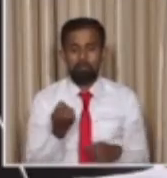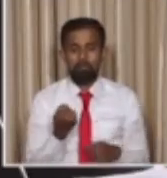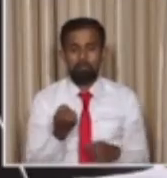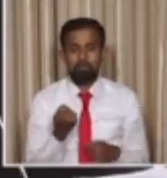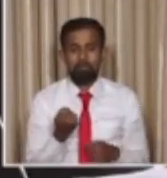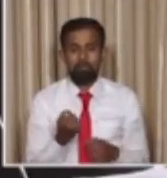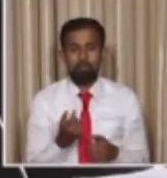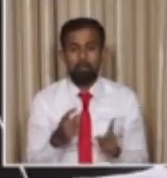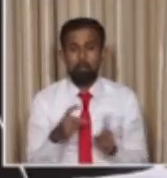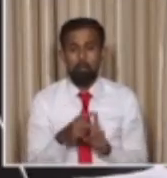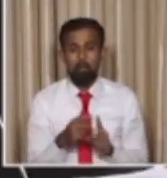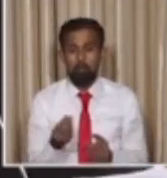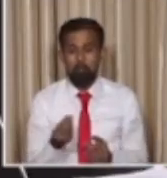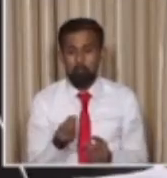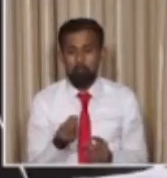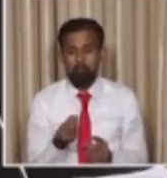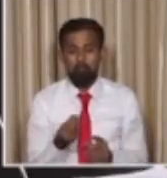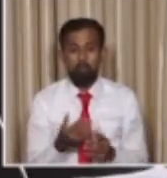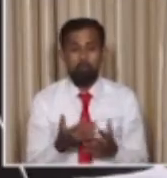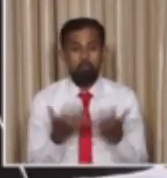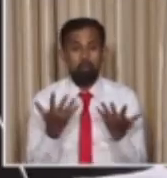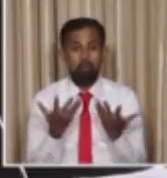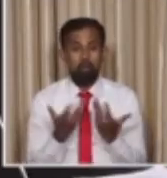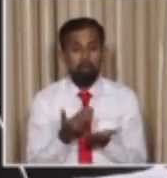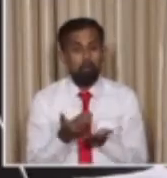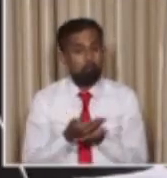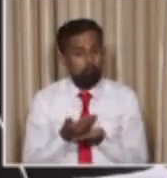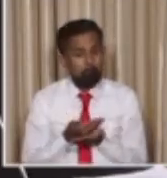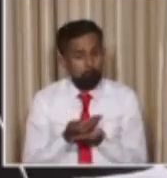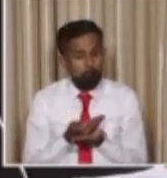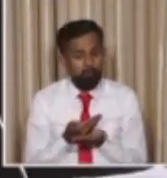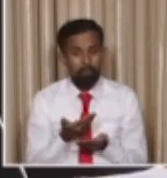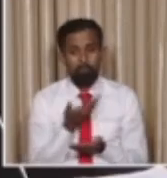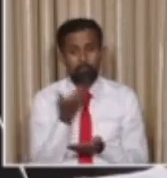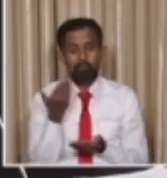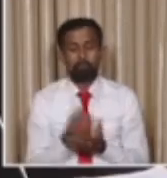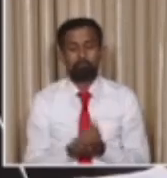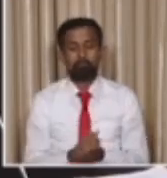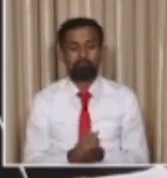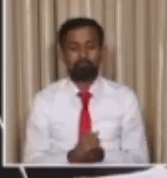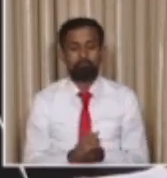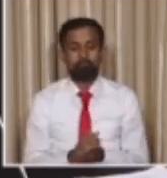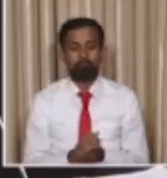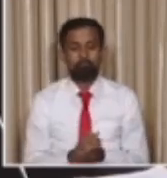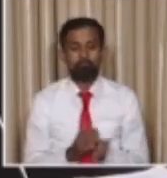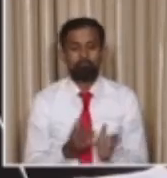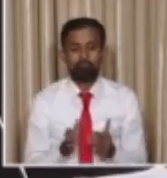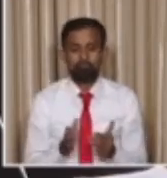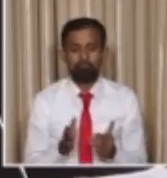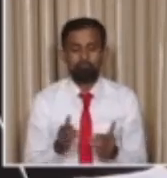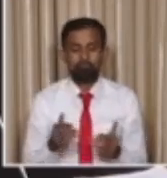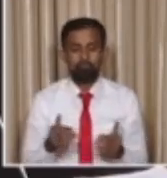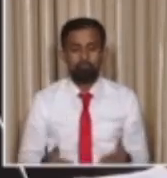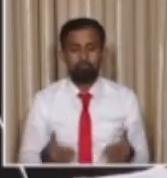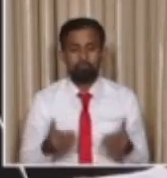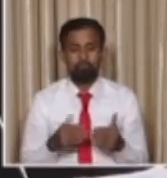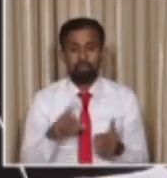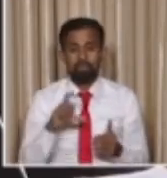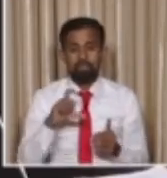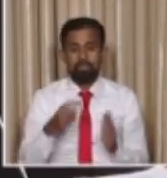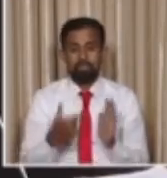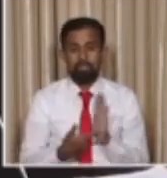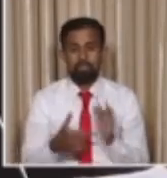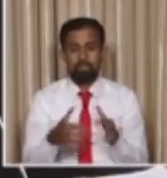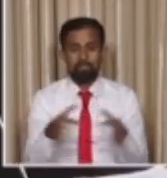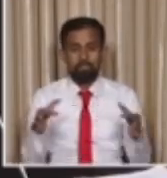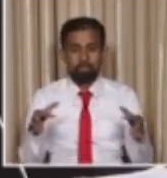මේ හිඟ ඩොලර් ප්‍රමාණය සැලකිය යුතු ප්‍රමාණයක් ඉතුරු කර ගැනීමේ හැකියාව අපිට තියෙනවා. ඊළඟට අද සීටී ස්කෑන් යන්ත්‍ර